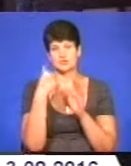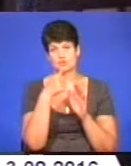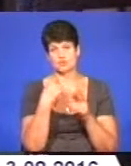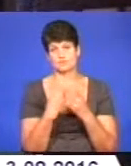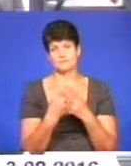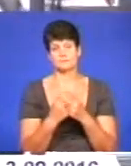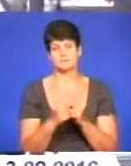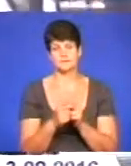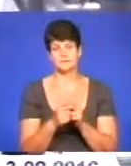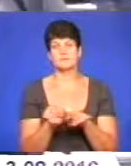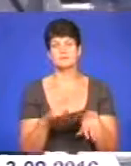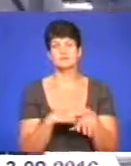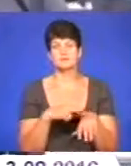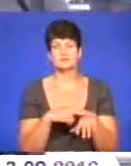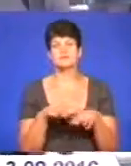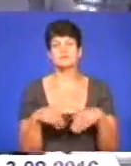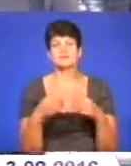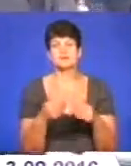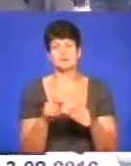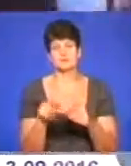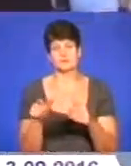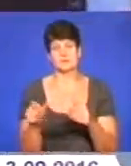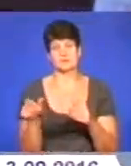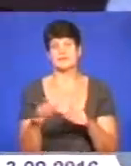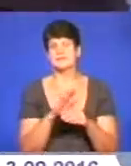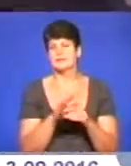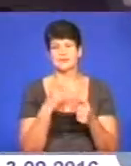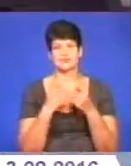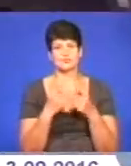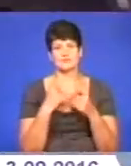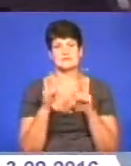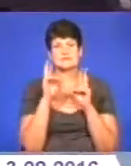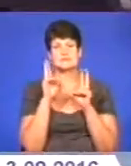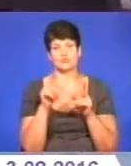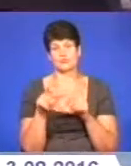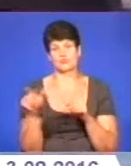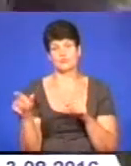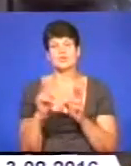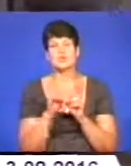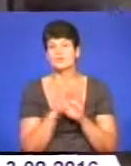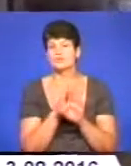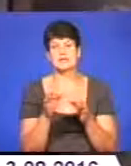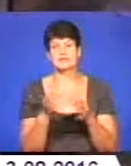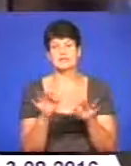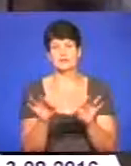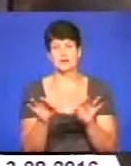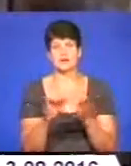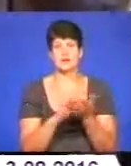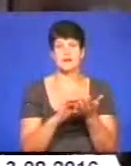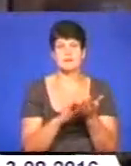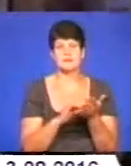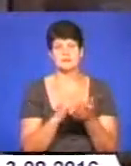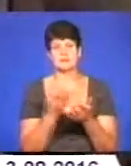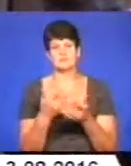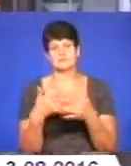волі. Правоохоронці звертаються до мешканців та гостей міста не розмовляти з незнайомими людьми, нікому не дозволяти гадати чи знімати